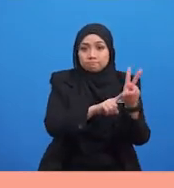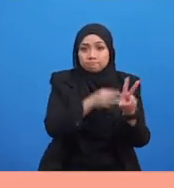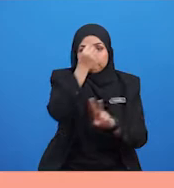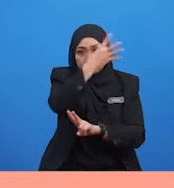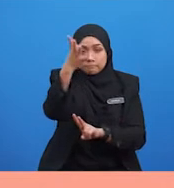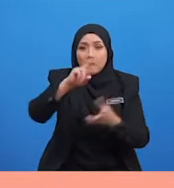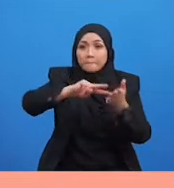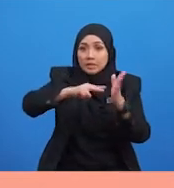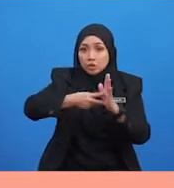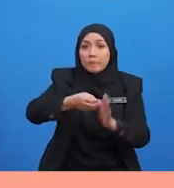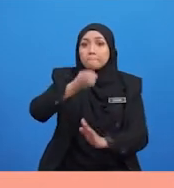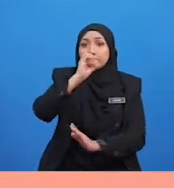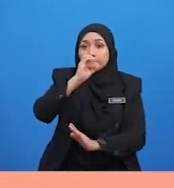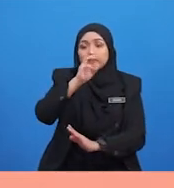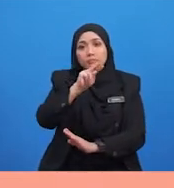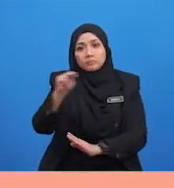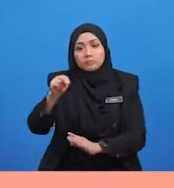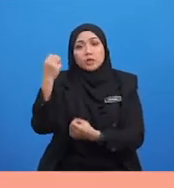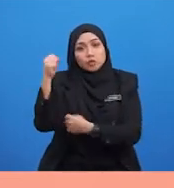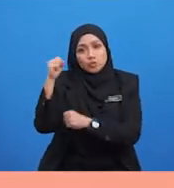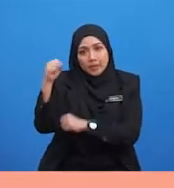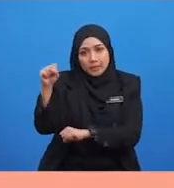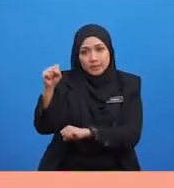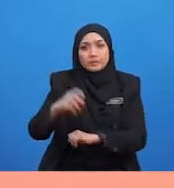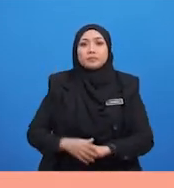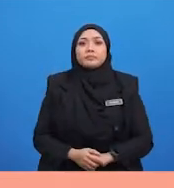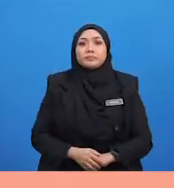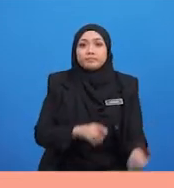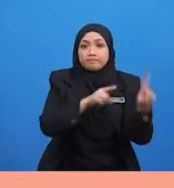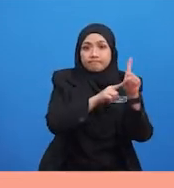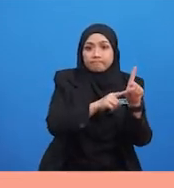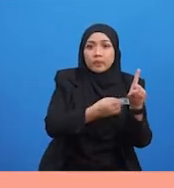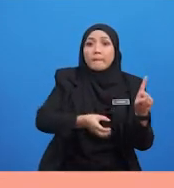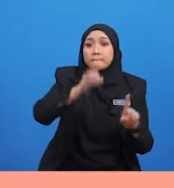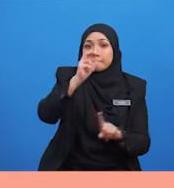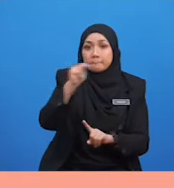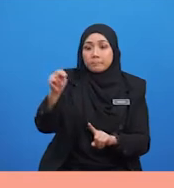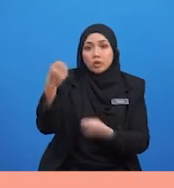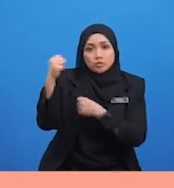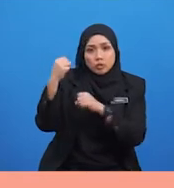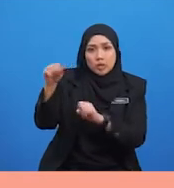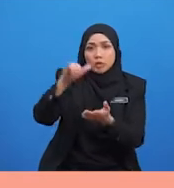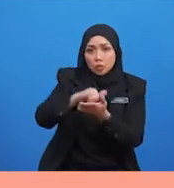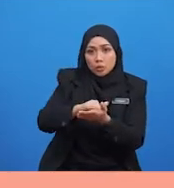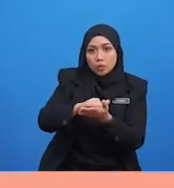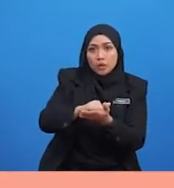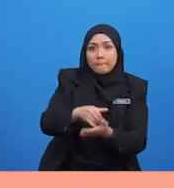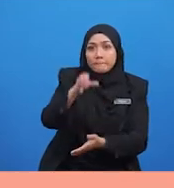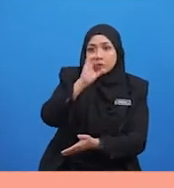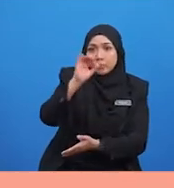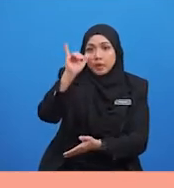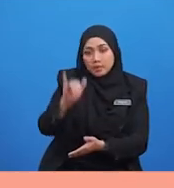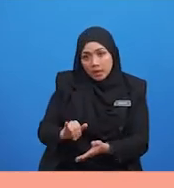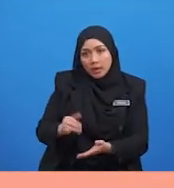Dua, nyatakan maksud minuman sukan. Nombor satu, minuman sukan